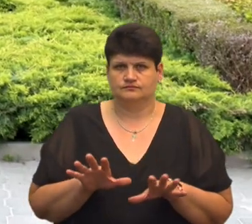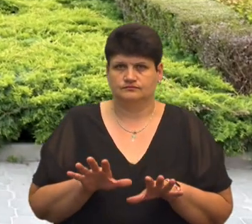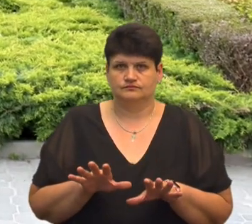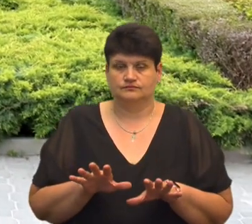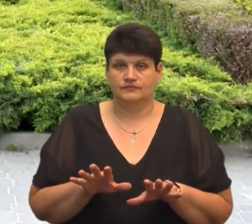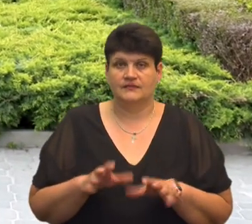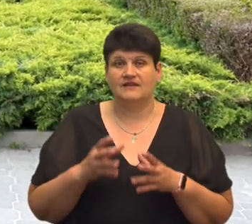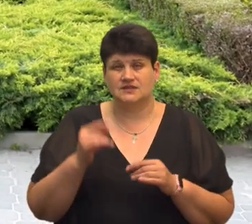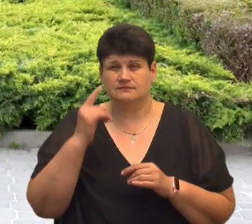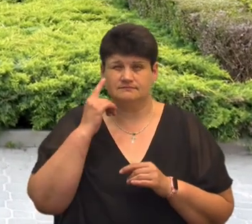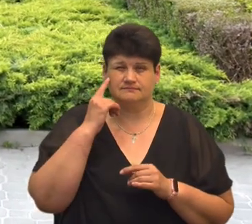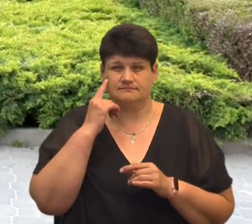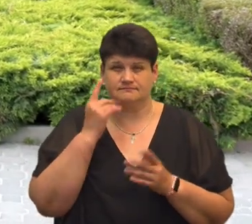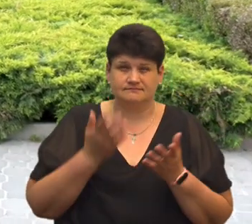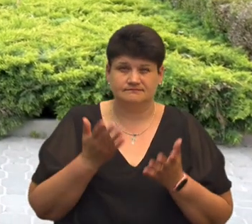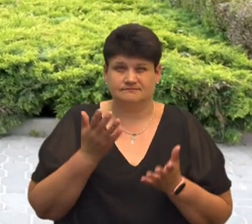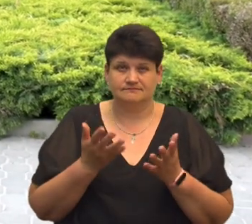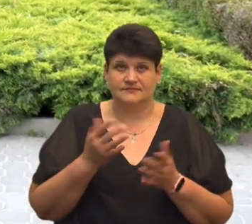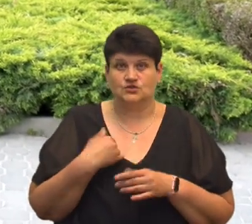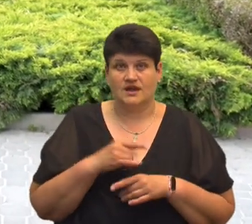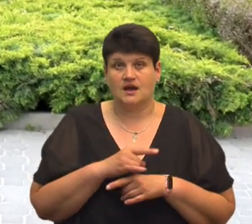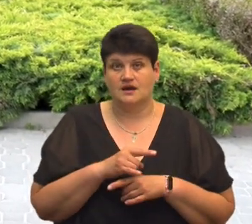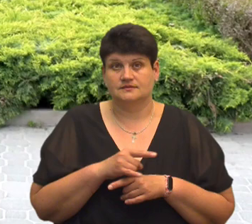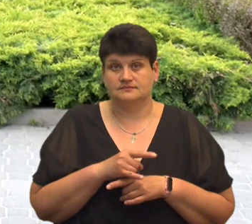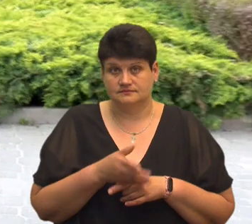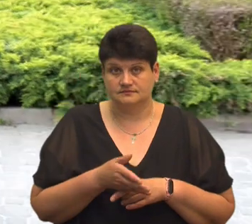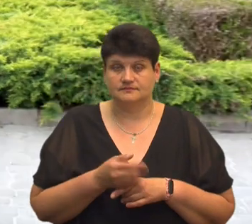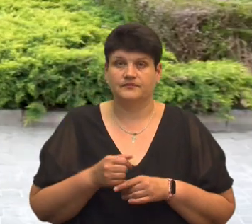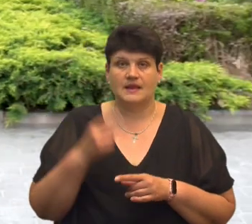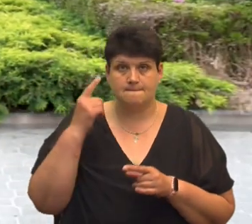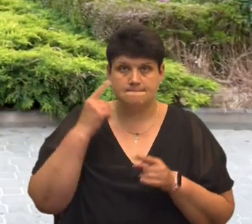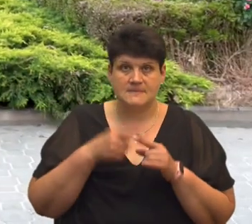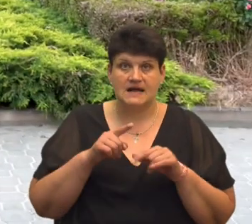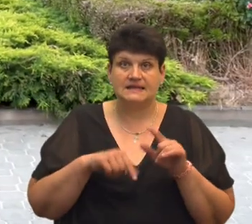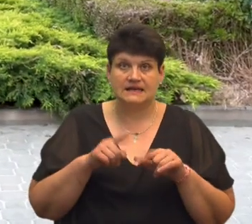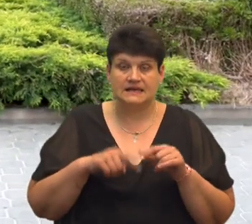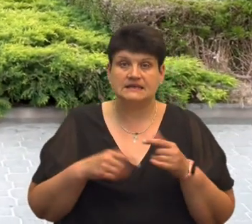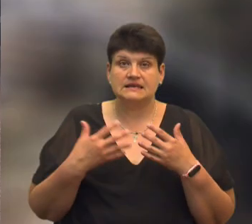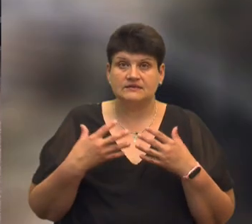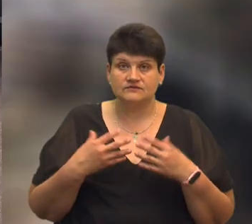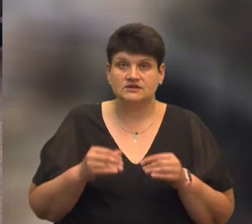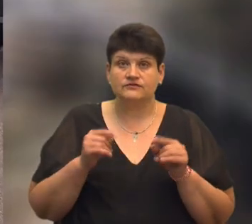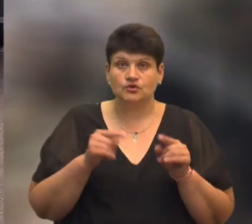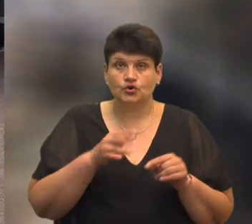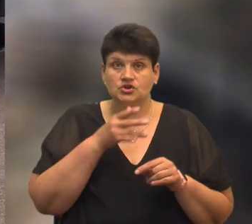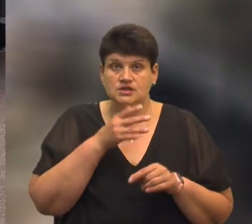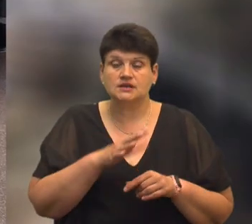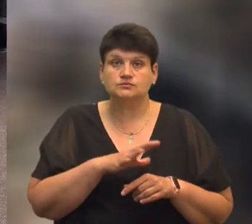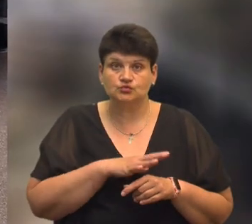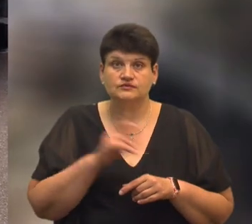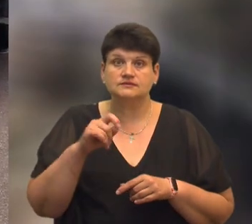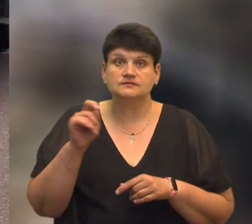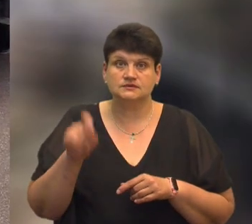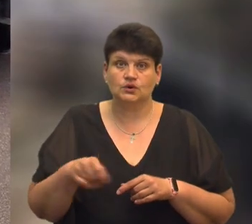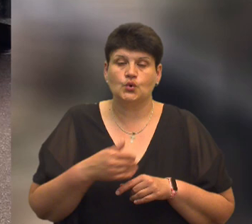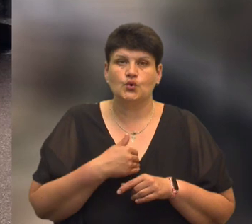вже догадувалася, що я її брешу, бо брат рідний вже на той час вже був на фронті. Не хотів, щоб